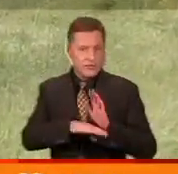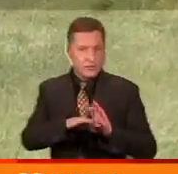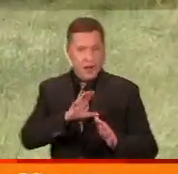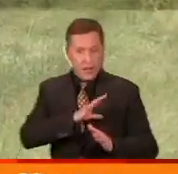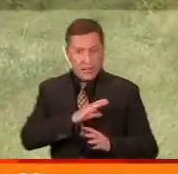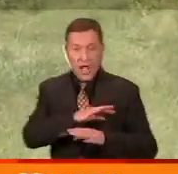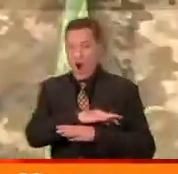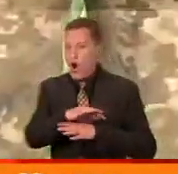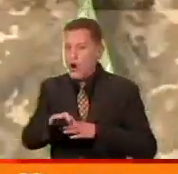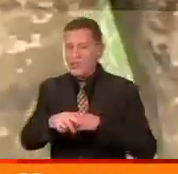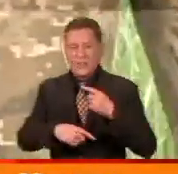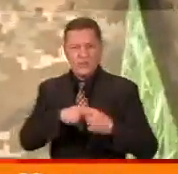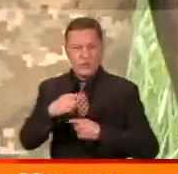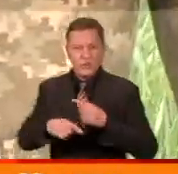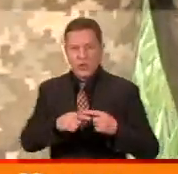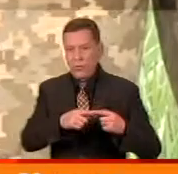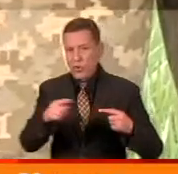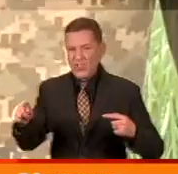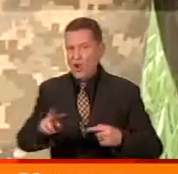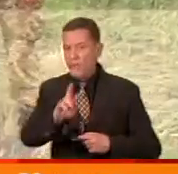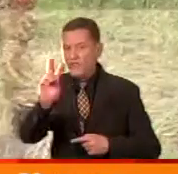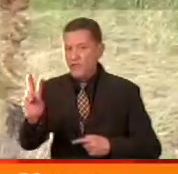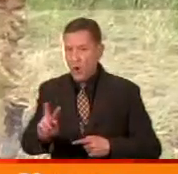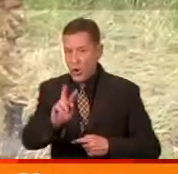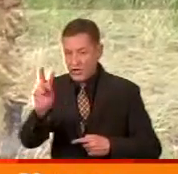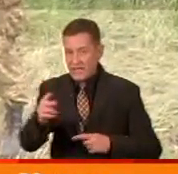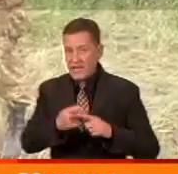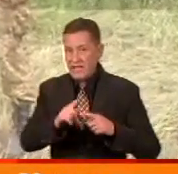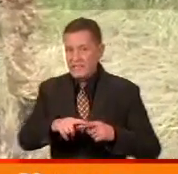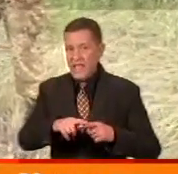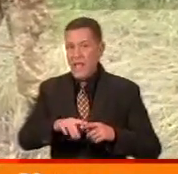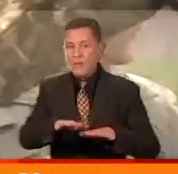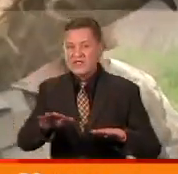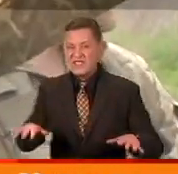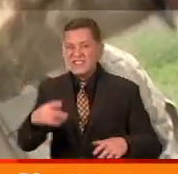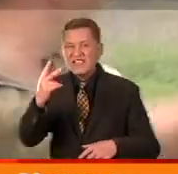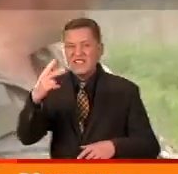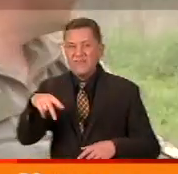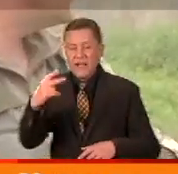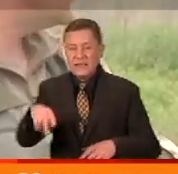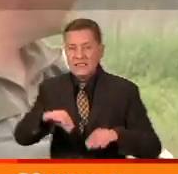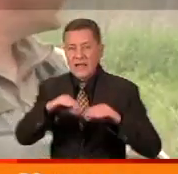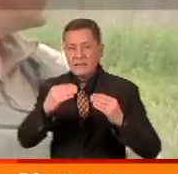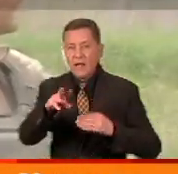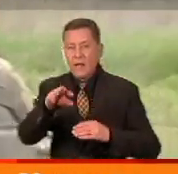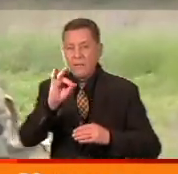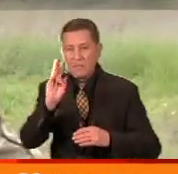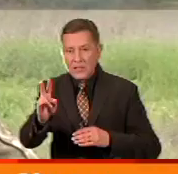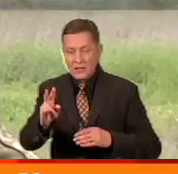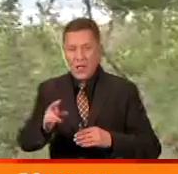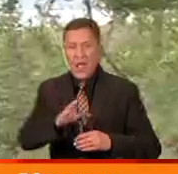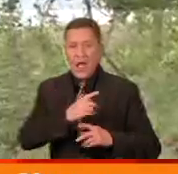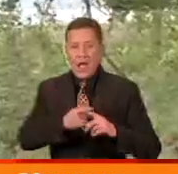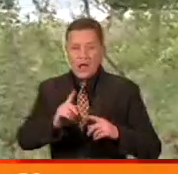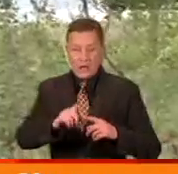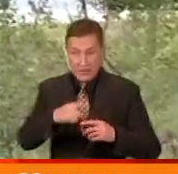цьому постові без зупину протягом 2 годин. Лише на цій позиції лягло зо 20 мін. Вон, бачите, що поділила. Це був перельот